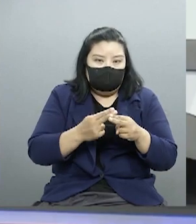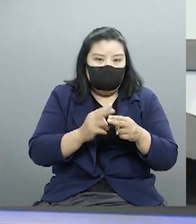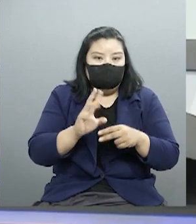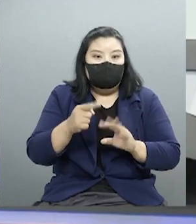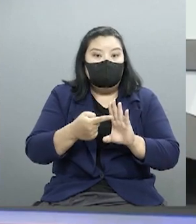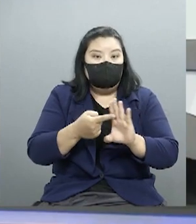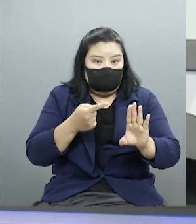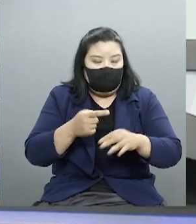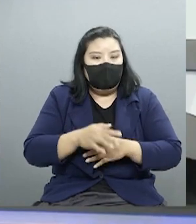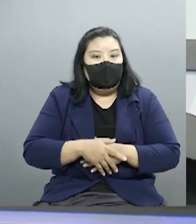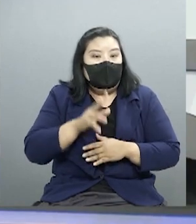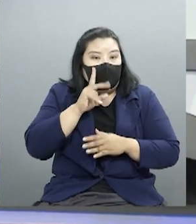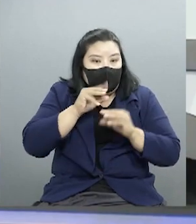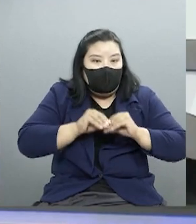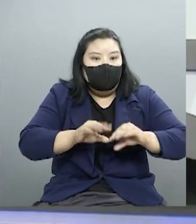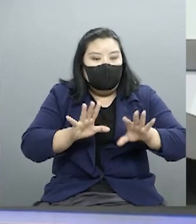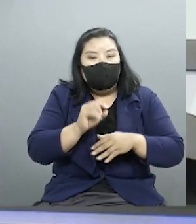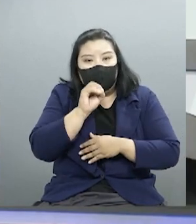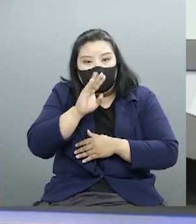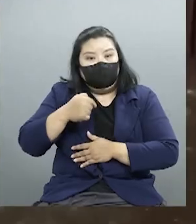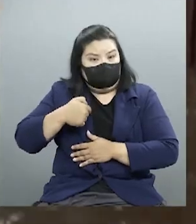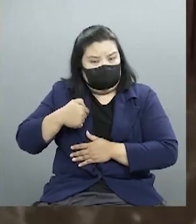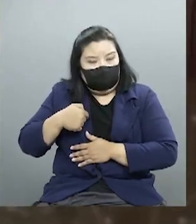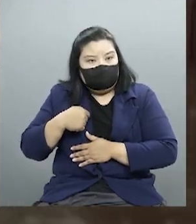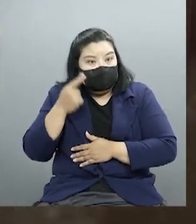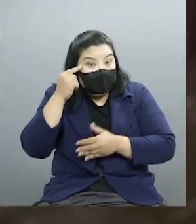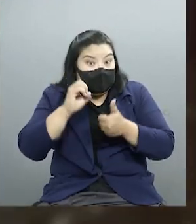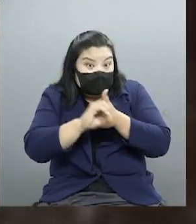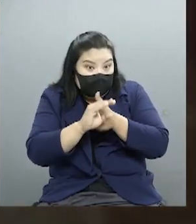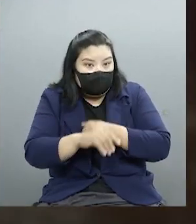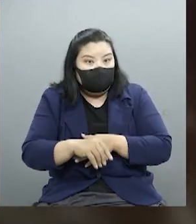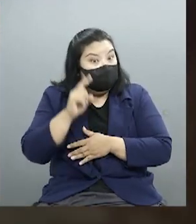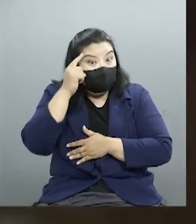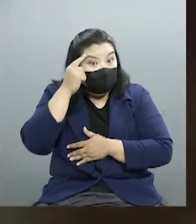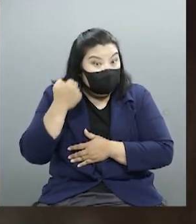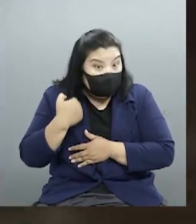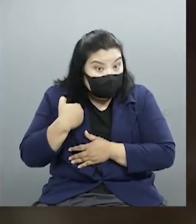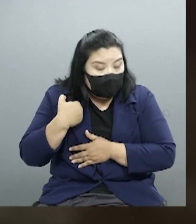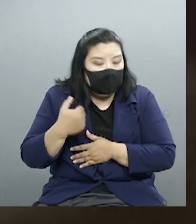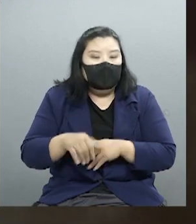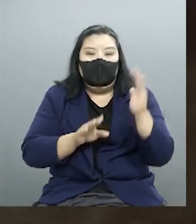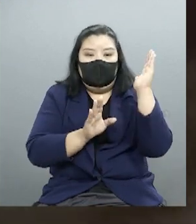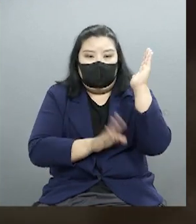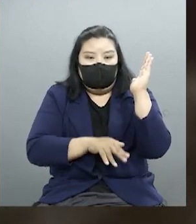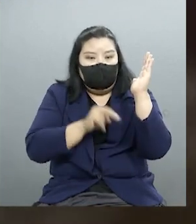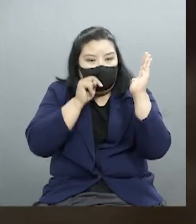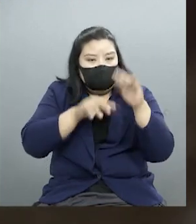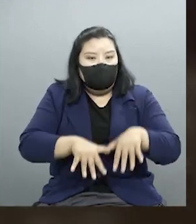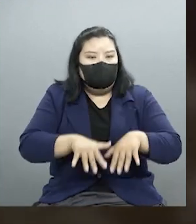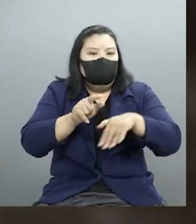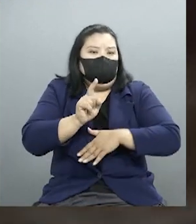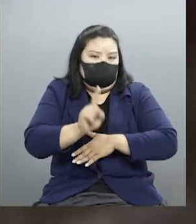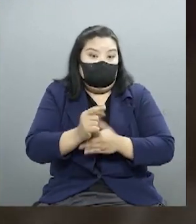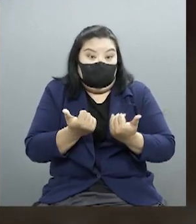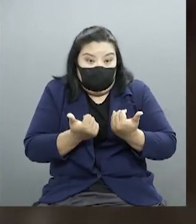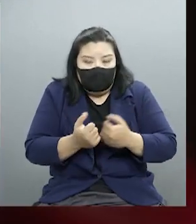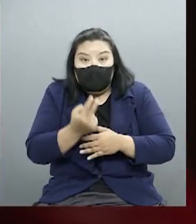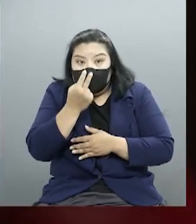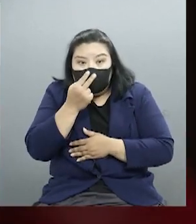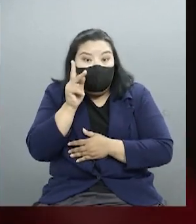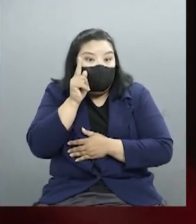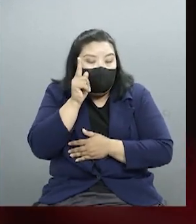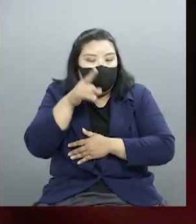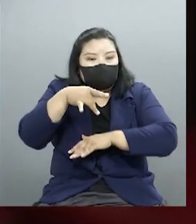ทย PBS และโพสต์ข้อความว่าเผื่อใครไม่รู้ว่าที่ภาคใต้น้ำกำลังท่วมเพราะช่วงนี้ทุกคนโฟ